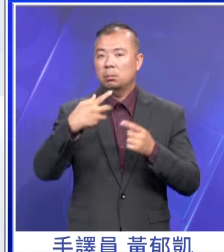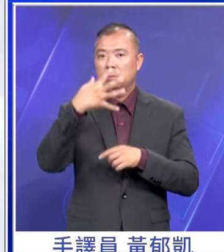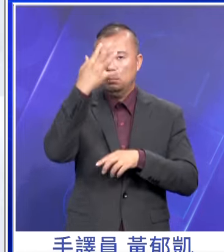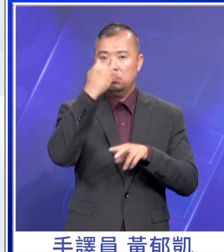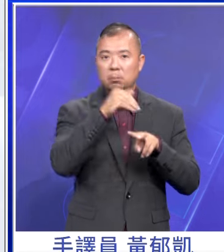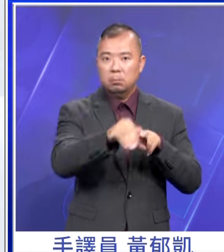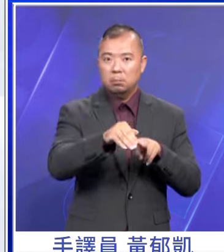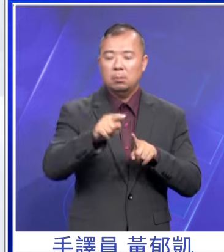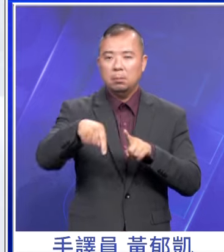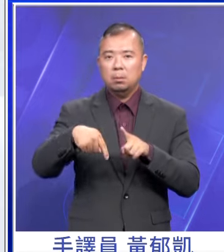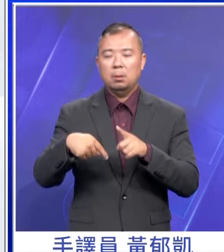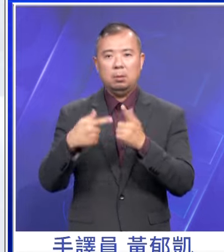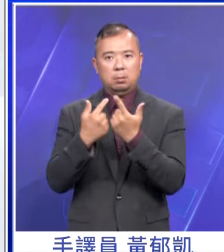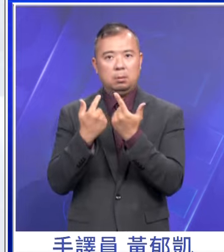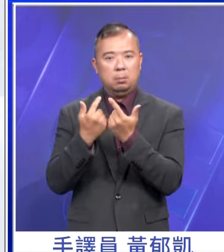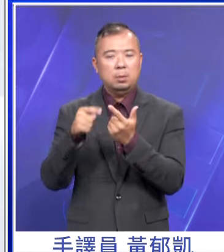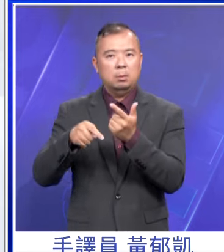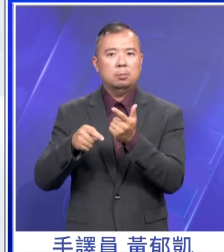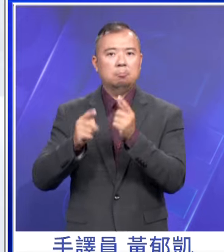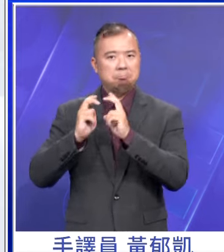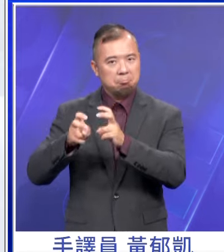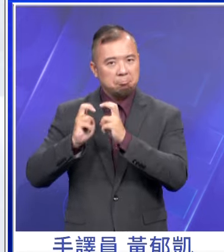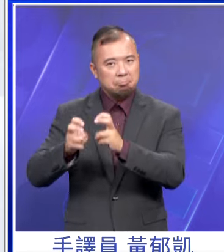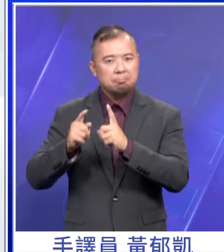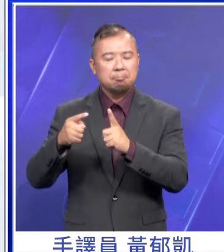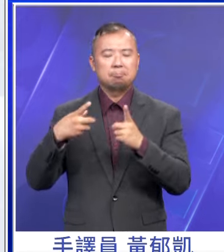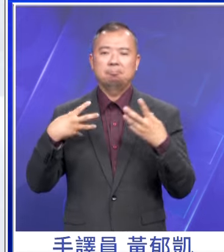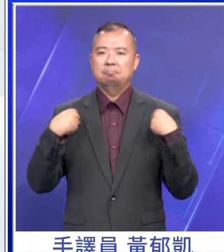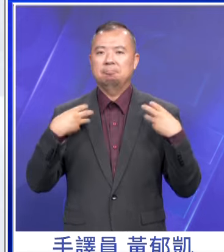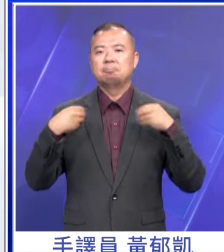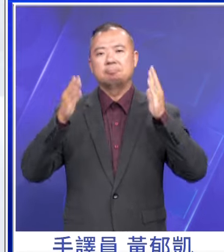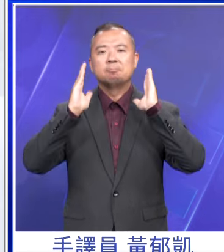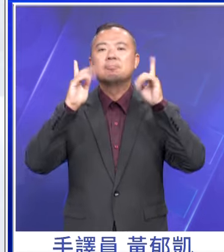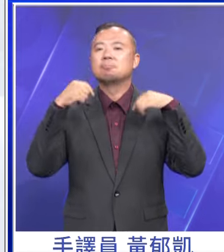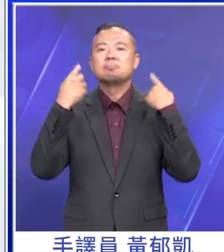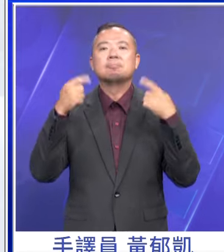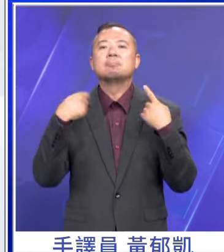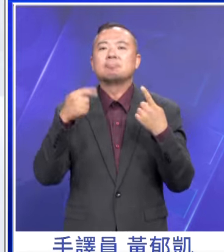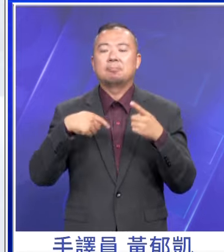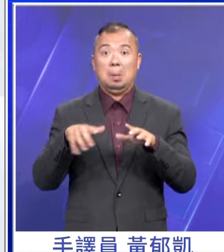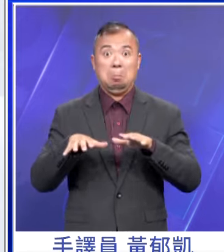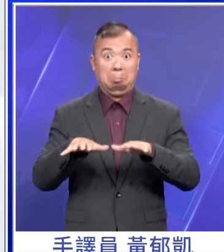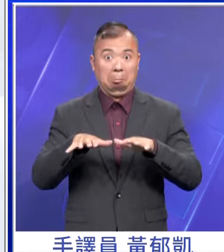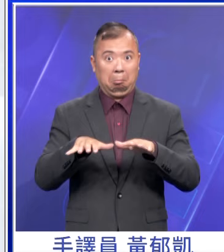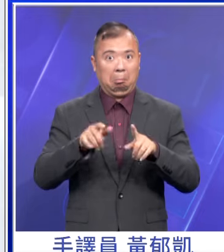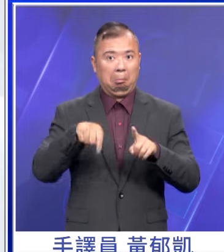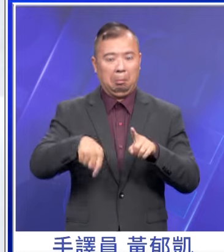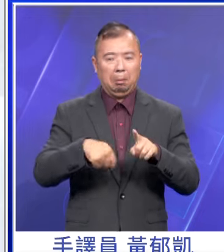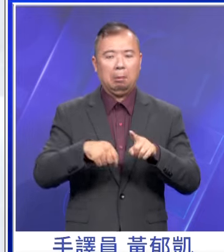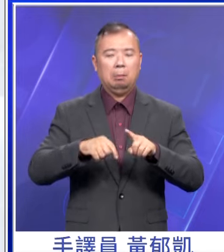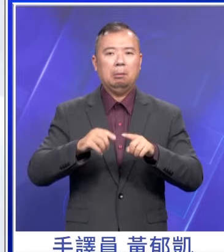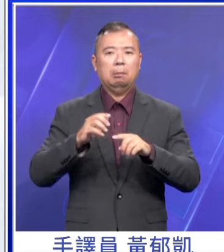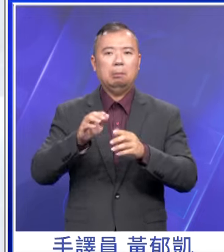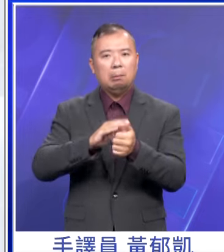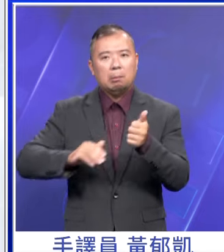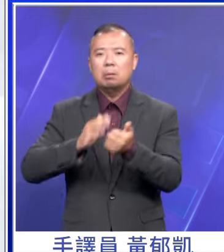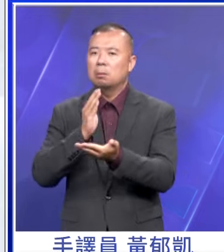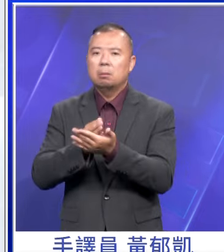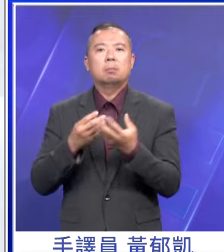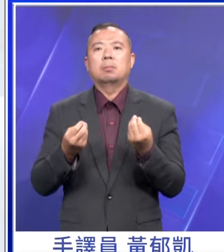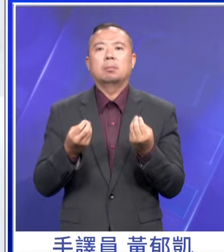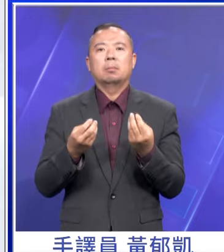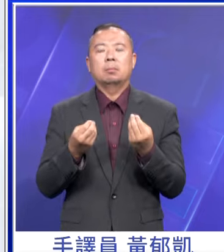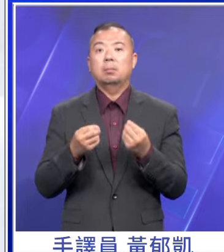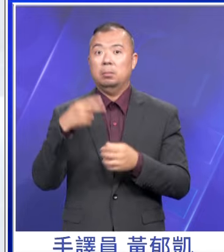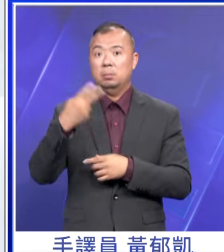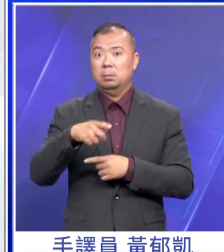捷目前都回报是列车都还是正常的一个运转，没有受到地震的影响。那么呢，这个中央气象署的地震中心目